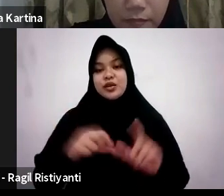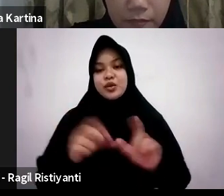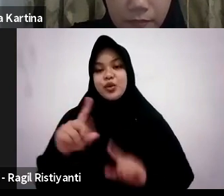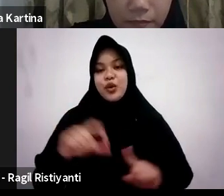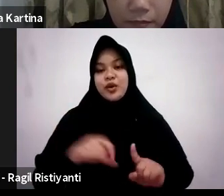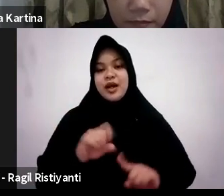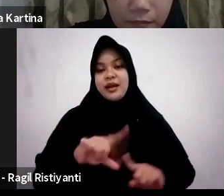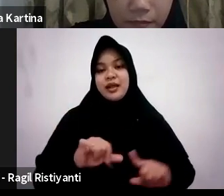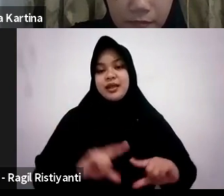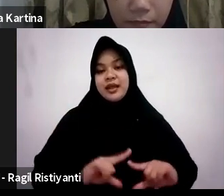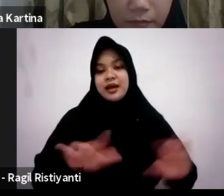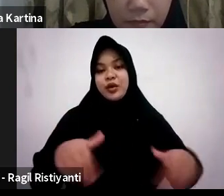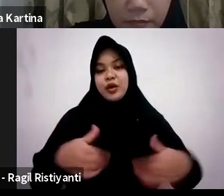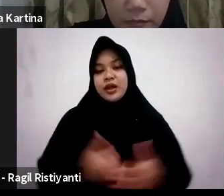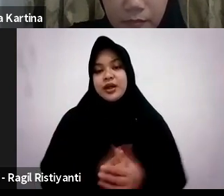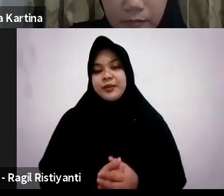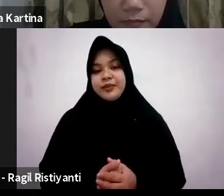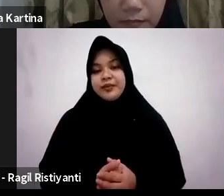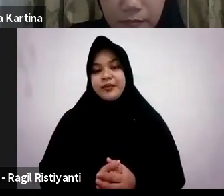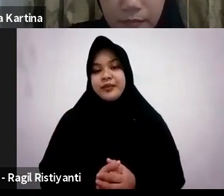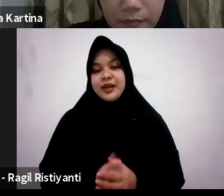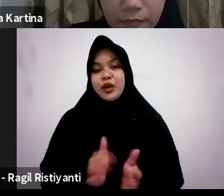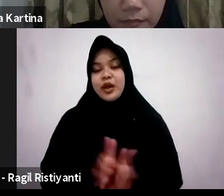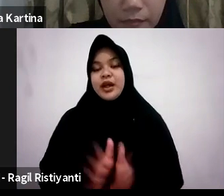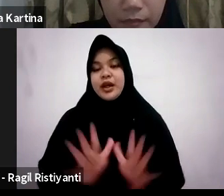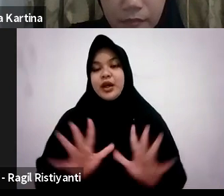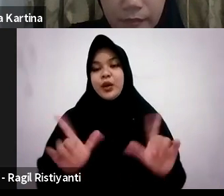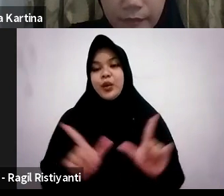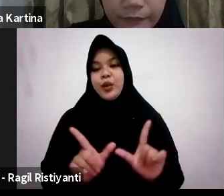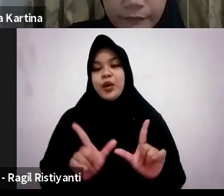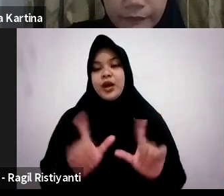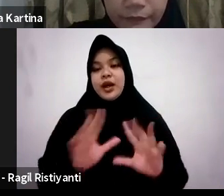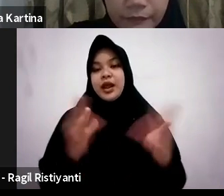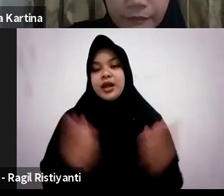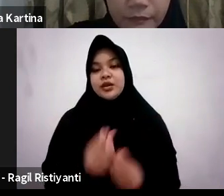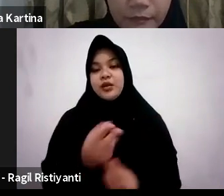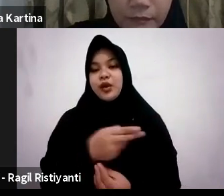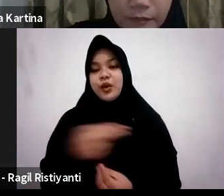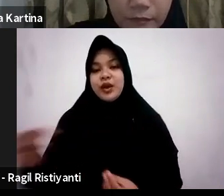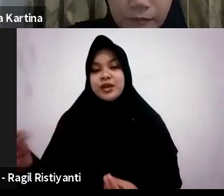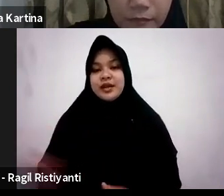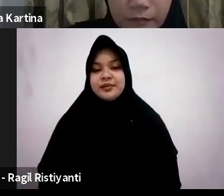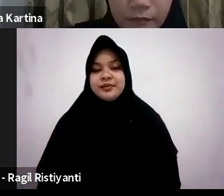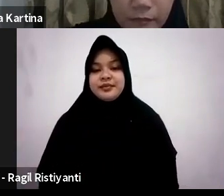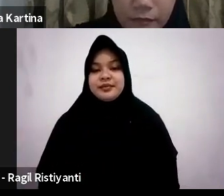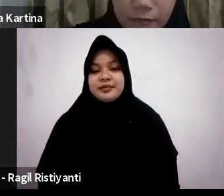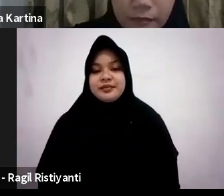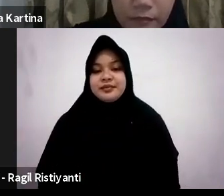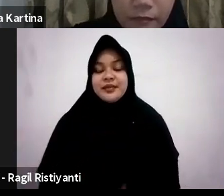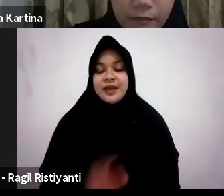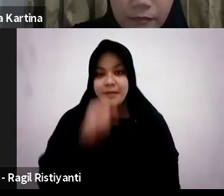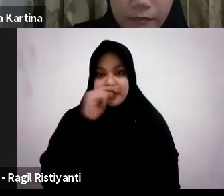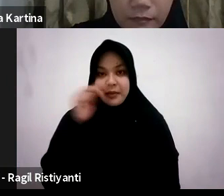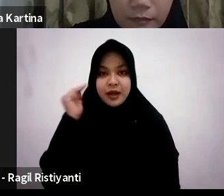Damanik dari Wahana impulsif Indonesia ya demikianlah kan teman-teman kalau Bapak Ibu Fatma